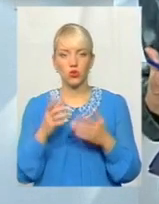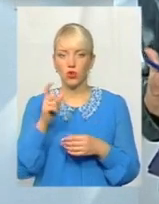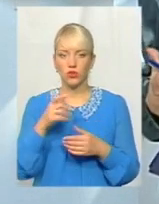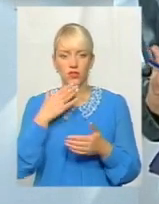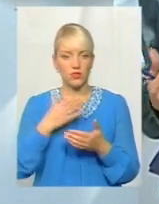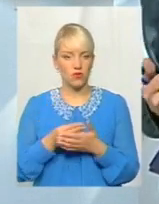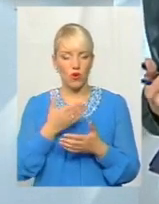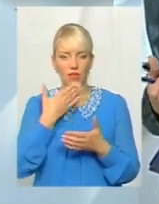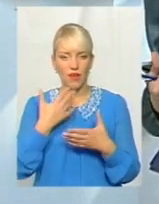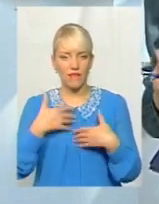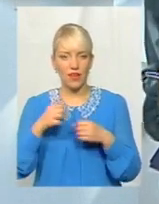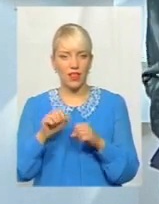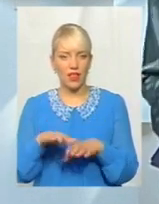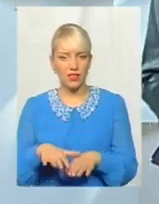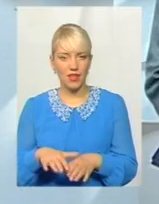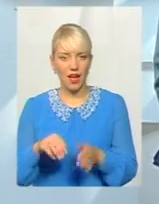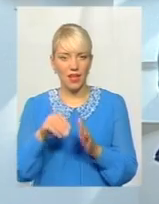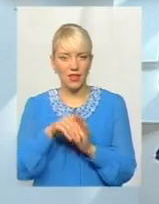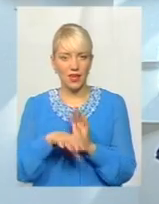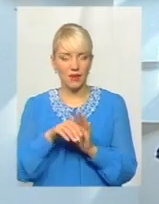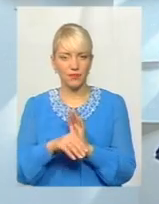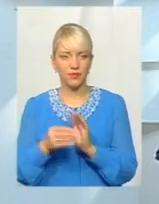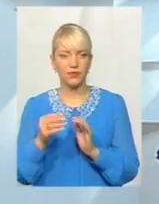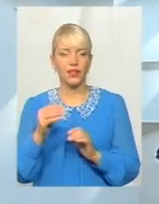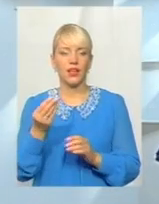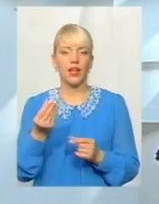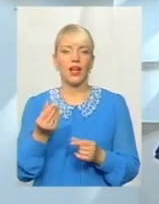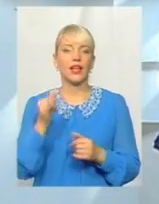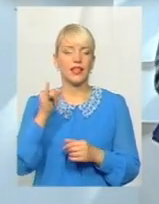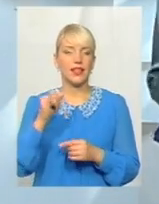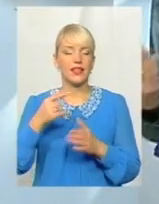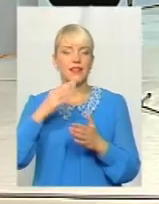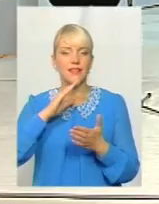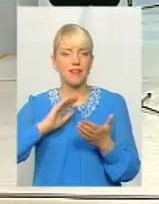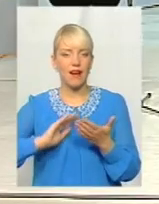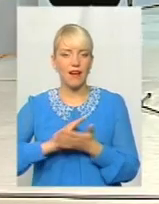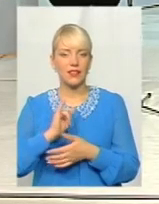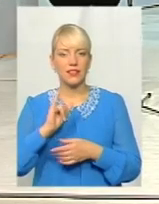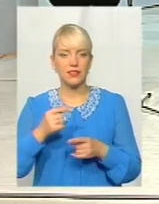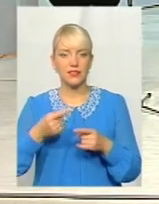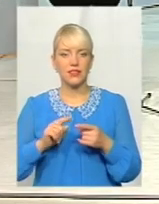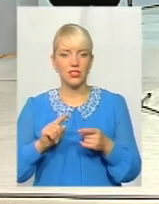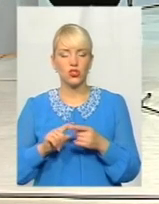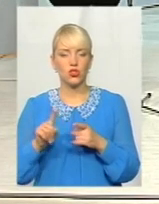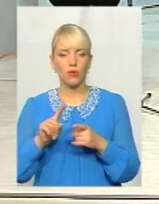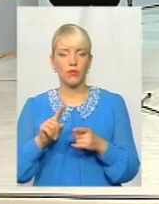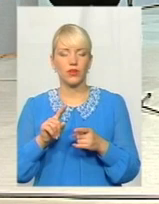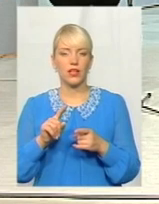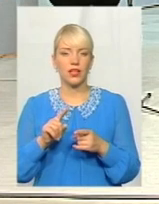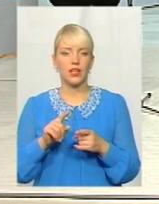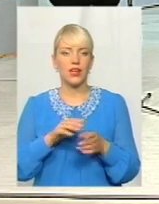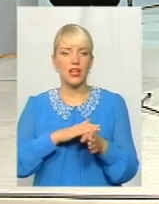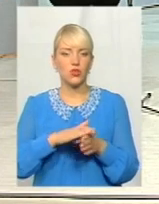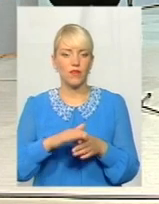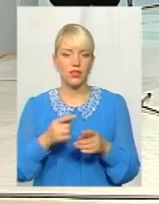свого, то і якість, і зацікавленість тому, щоб реалізувати проєкт або завершити його остаточно,